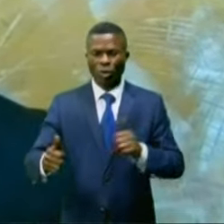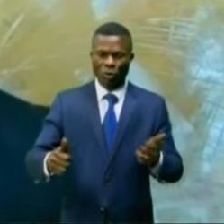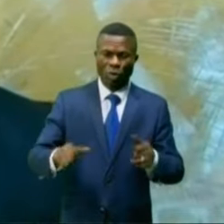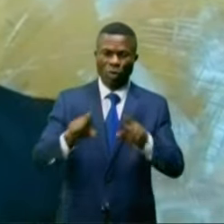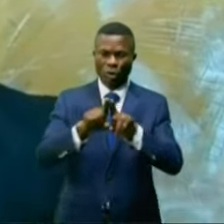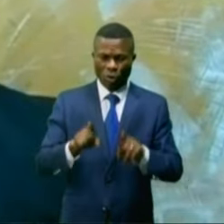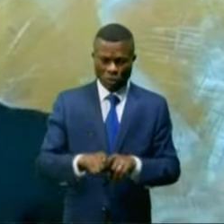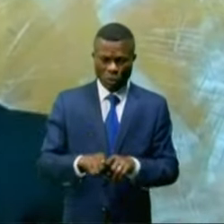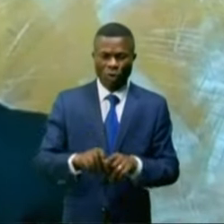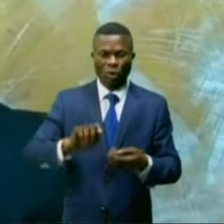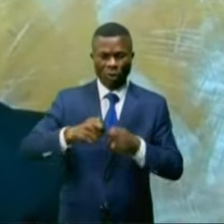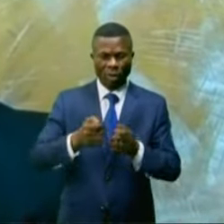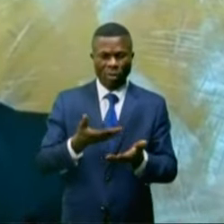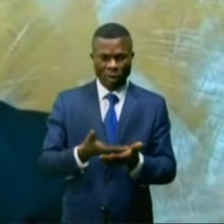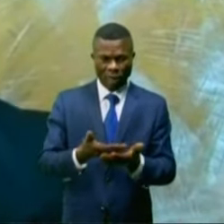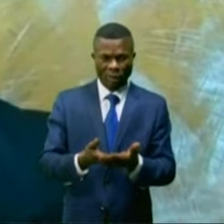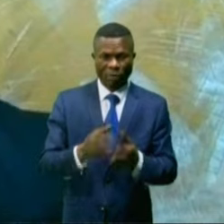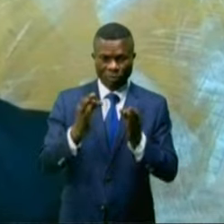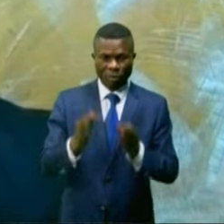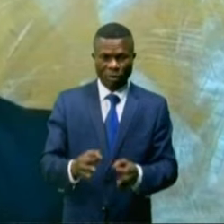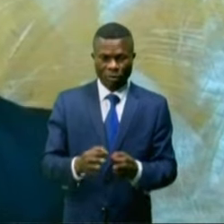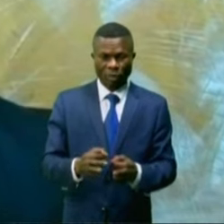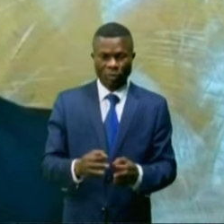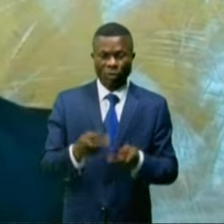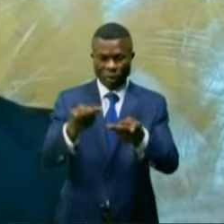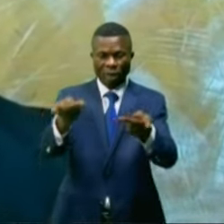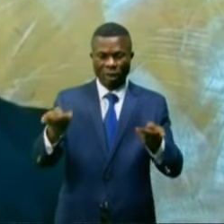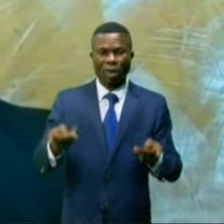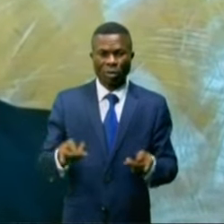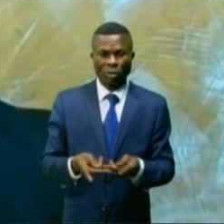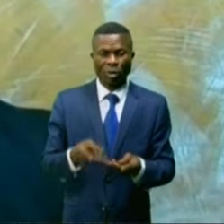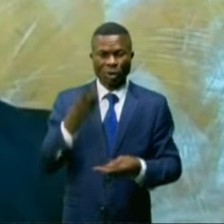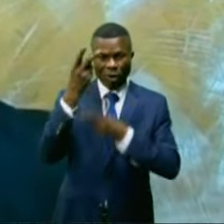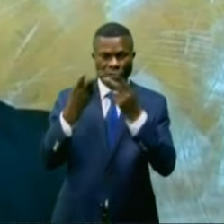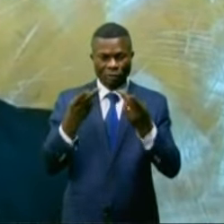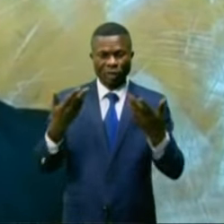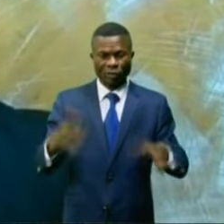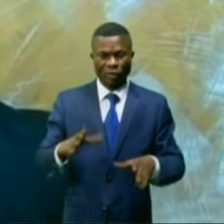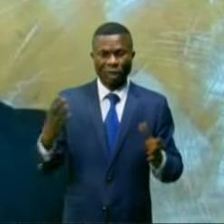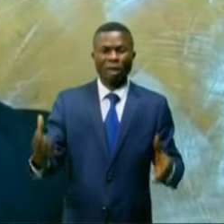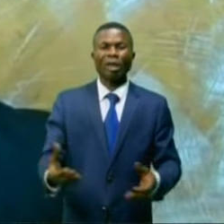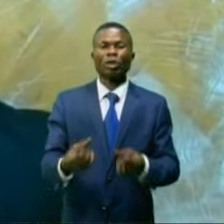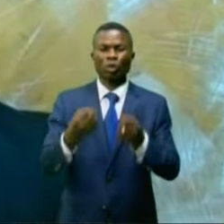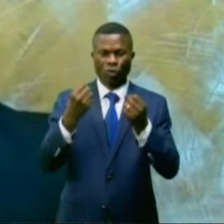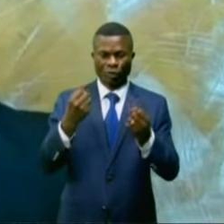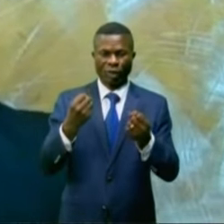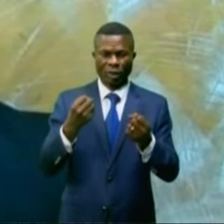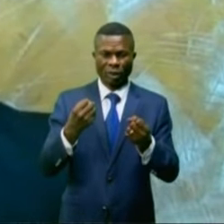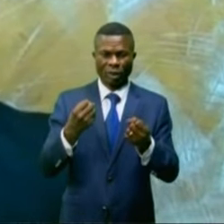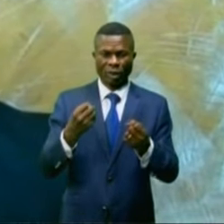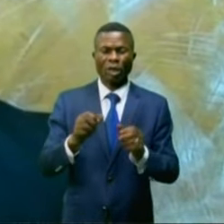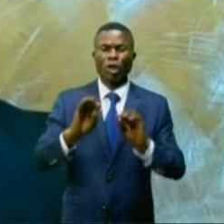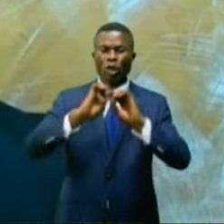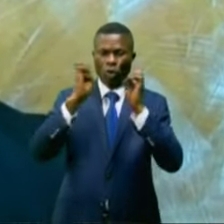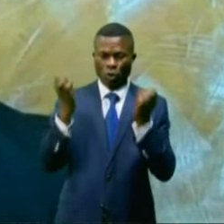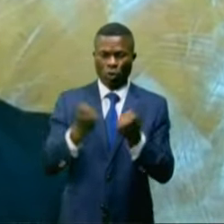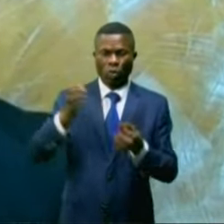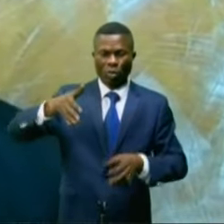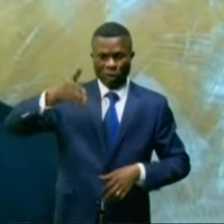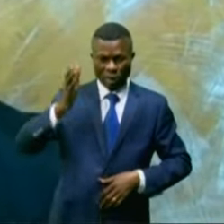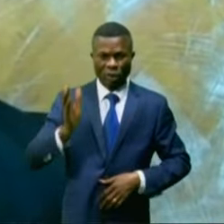seront entretenus. Les sites ont été ciblés et l'équipe